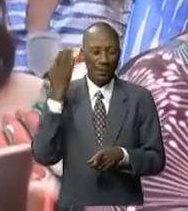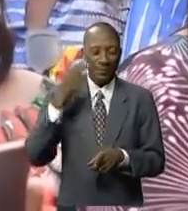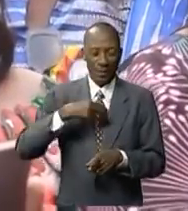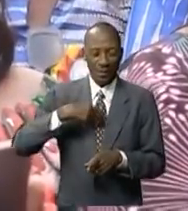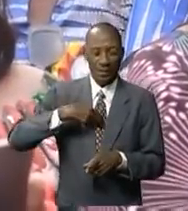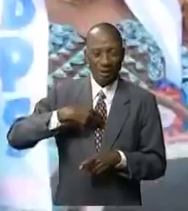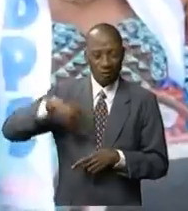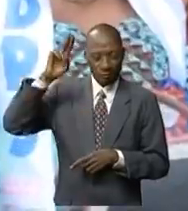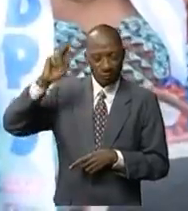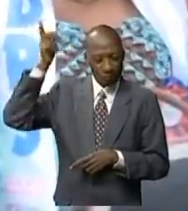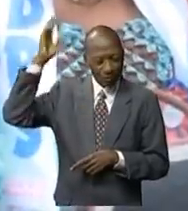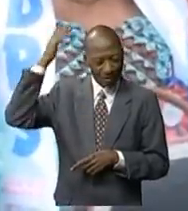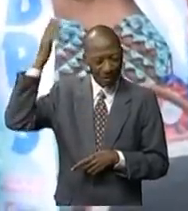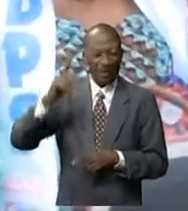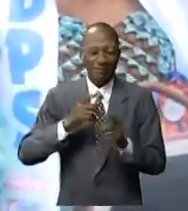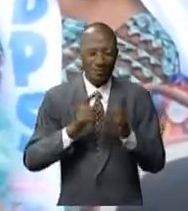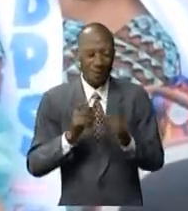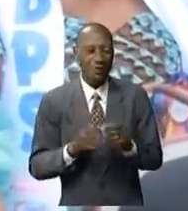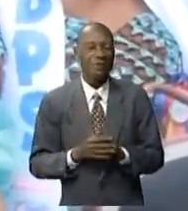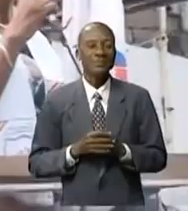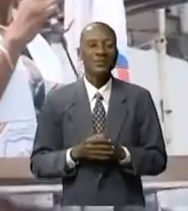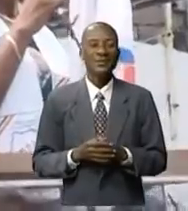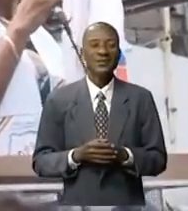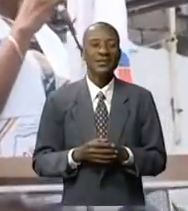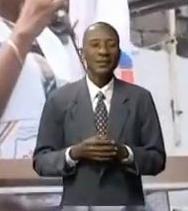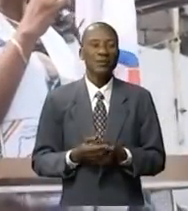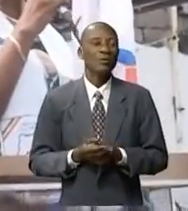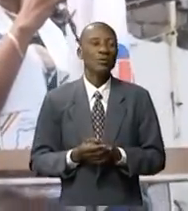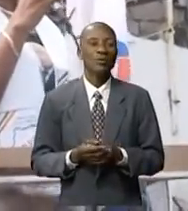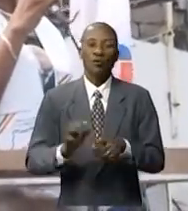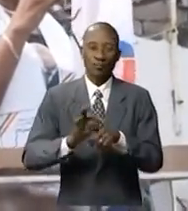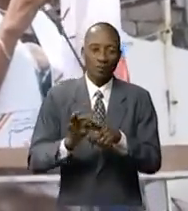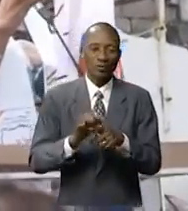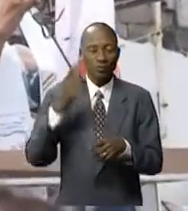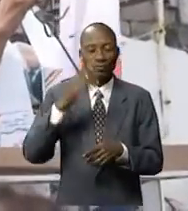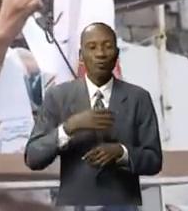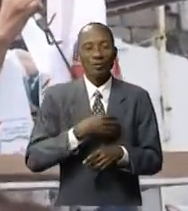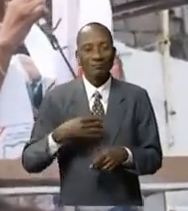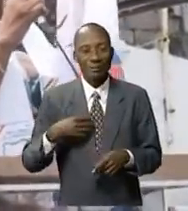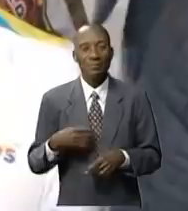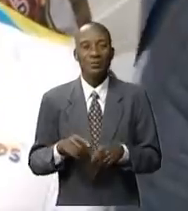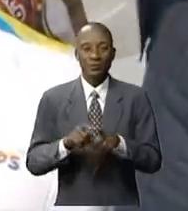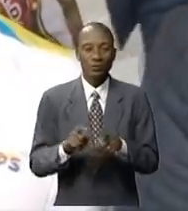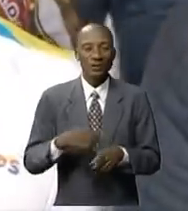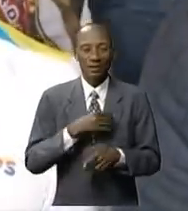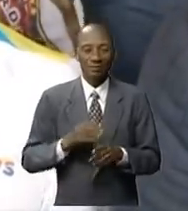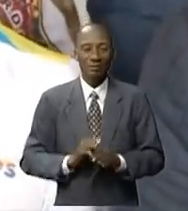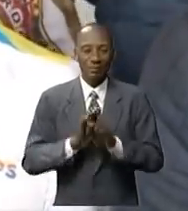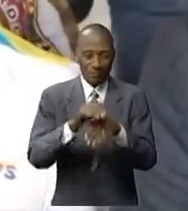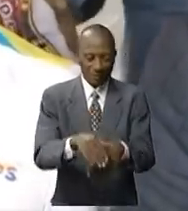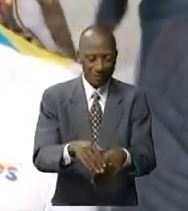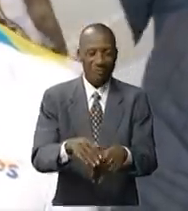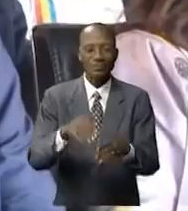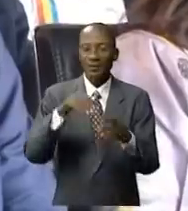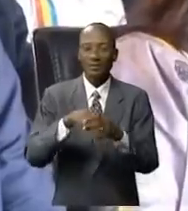de 2023. Son mandat sera plus axé sur la formation de la femme et la participation de ces dernières aux instances